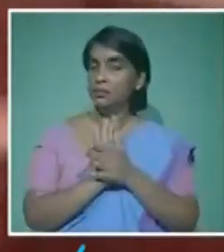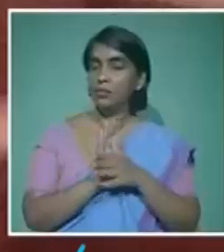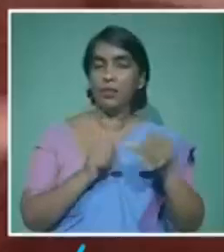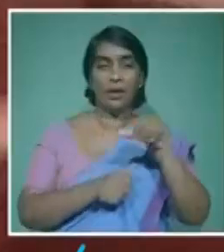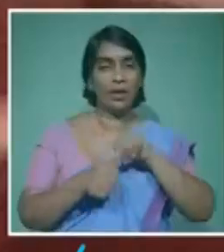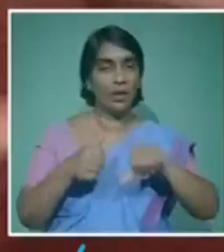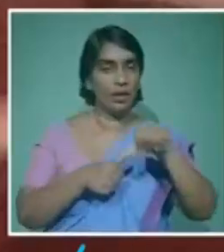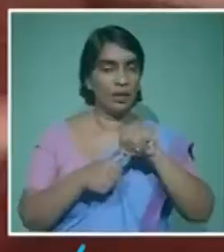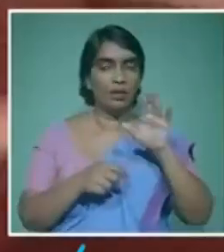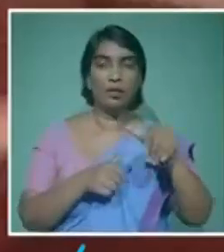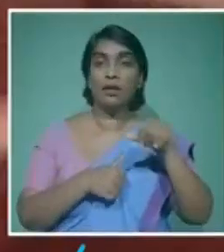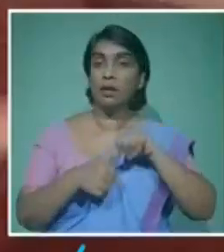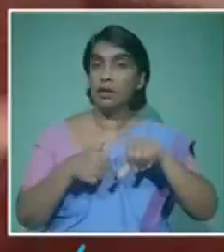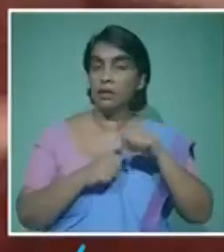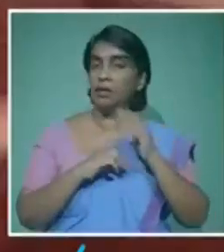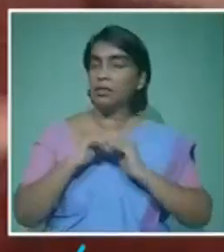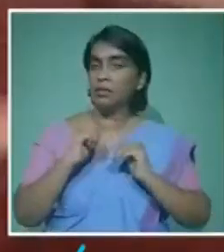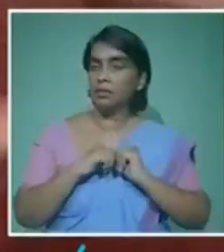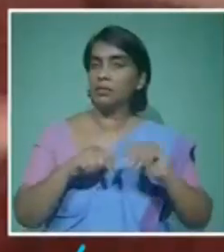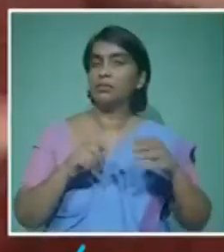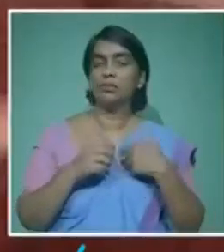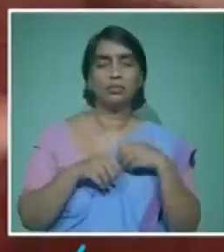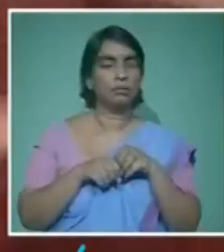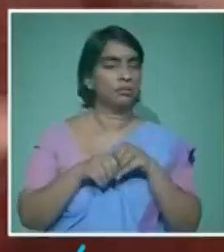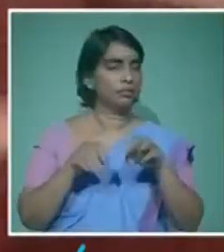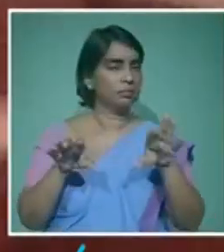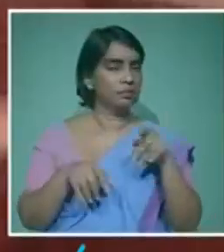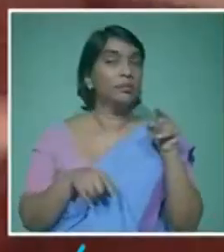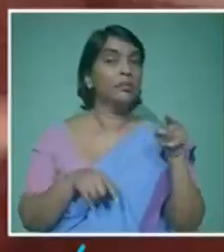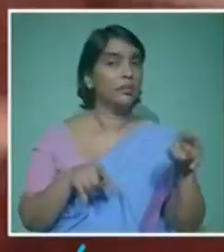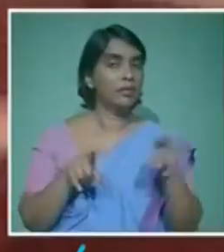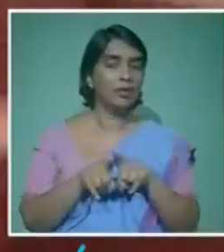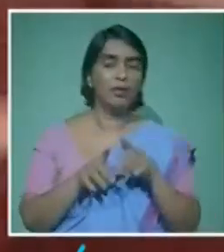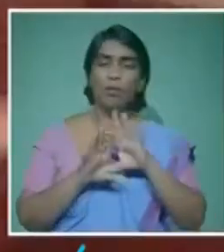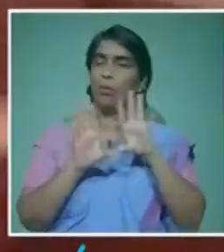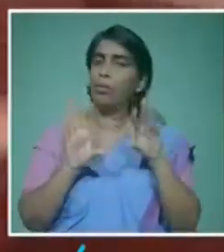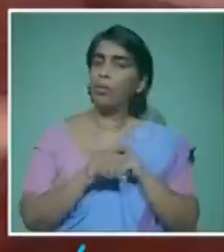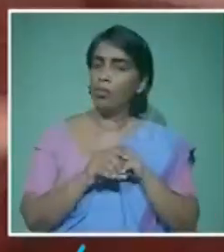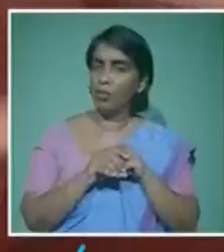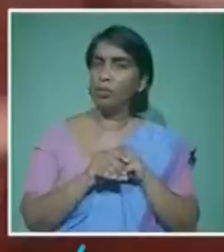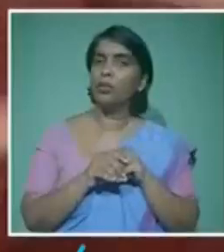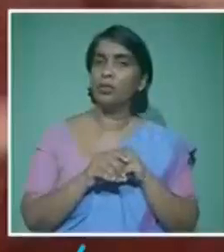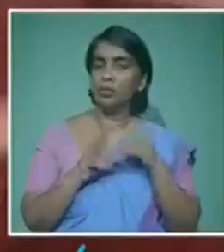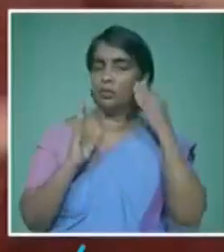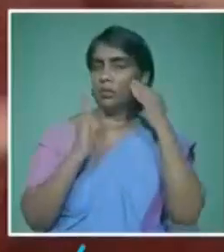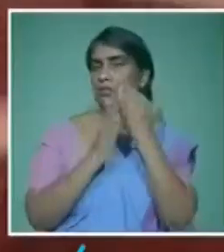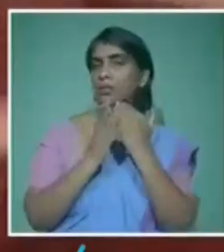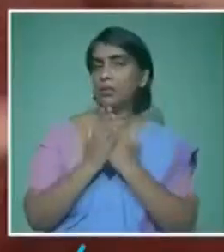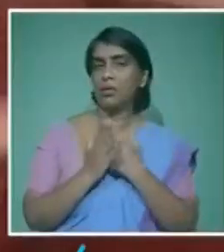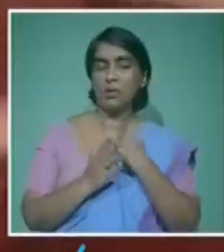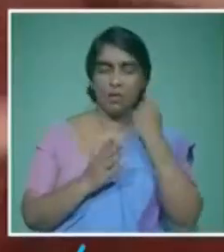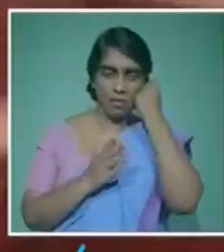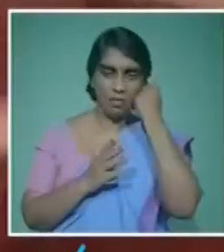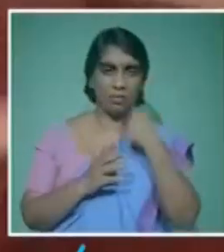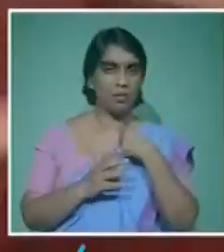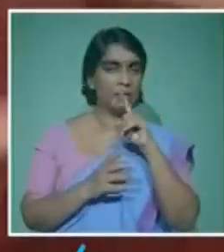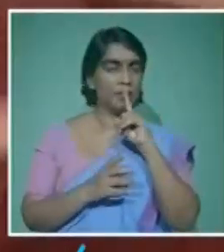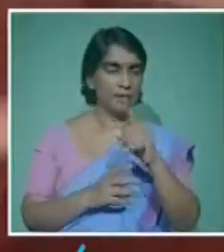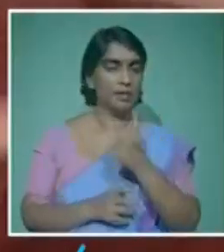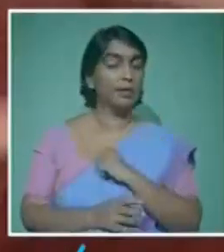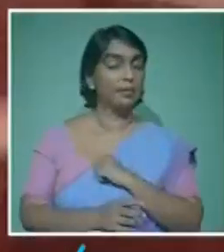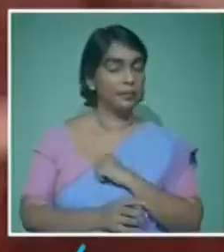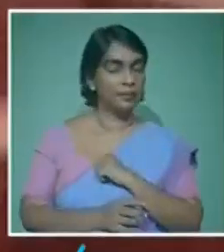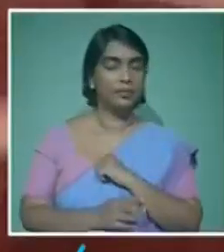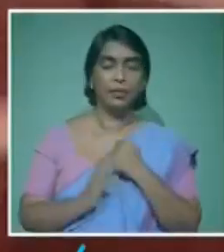இறுதியாக பொதுவானதொரு விடயம் குறித்து எனது கருத்துக்களை தெரிவிக்க விரும்புகின்றேன். எமது ஜனாதிபதி மாண்புமிகு ரணில் விக்ரமசிங்க